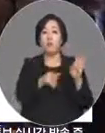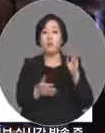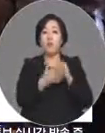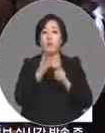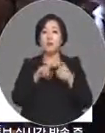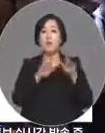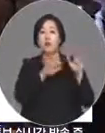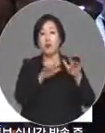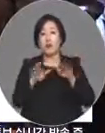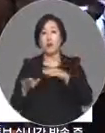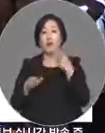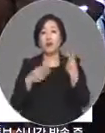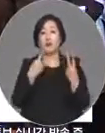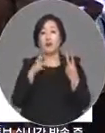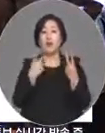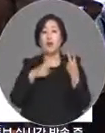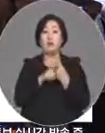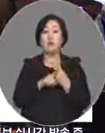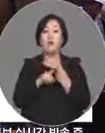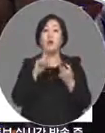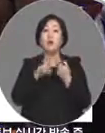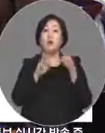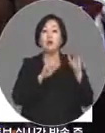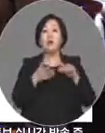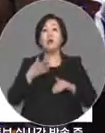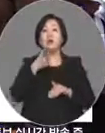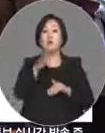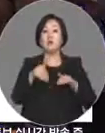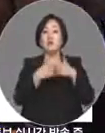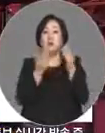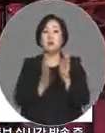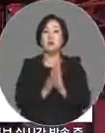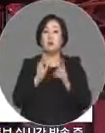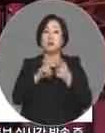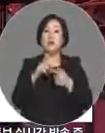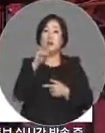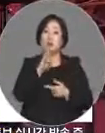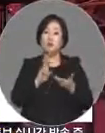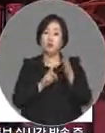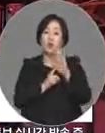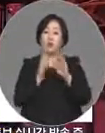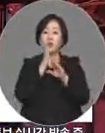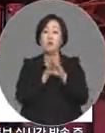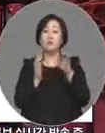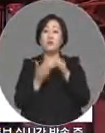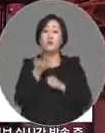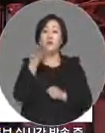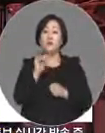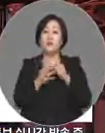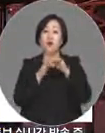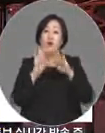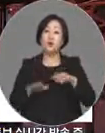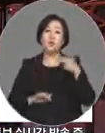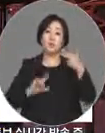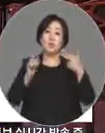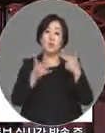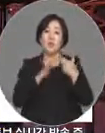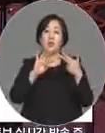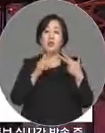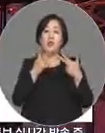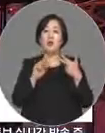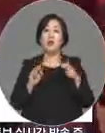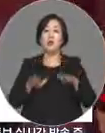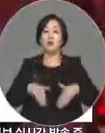피아노 두 대를 활용한 울산 피아니스트 클럽의 앙상블 연주가 펼쳐집니다. 또 오는 7일 태화강